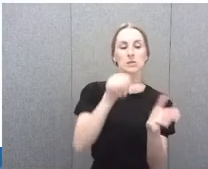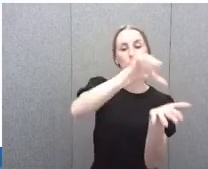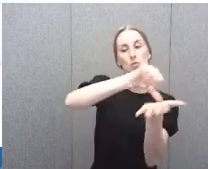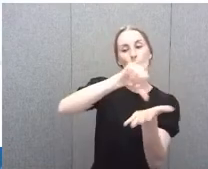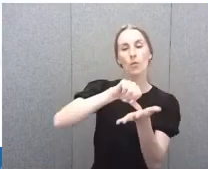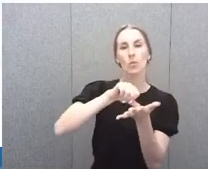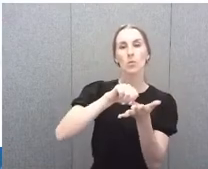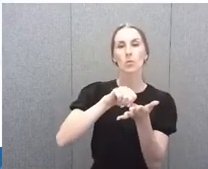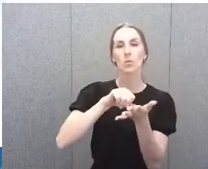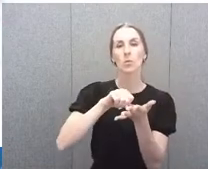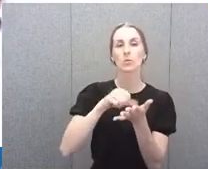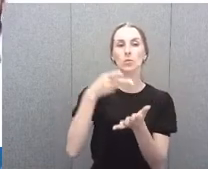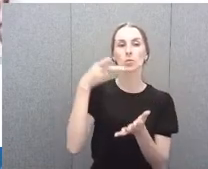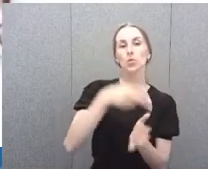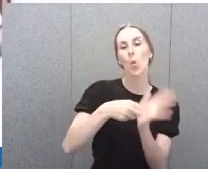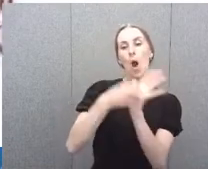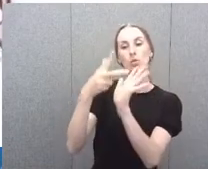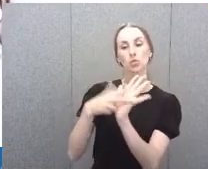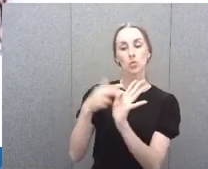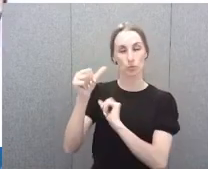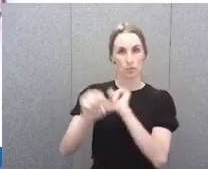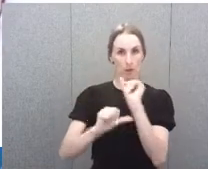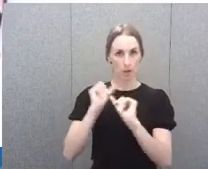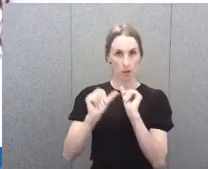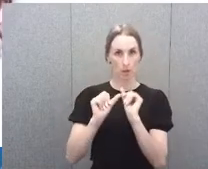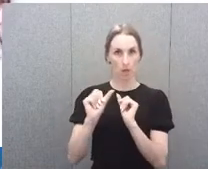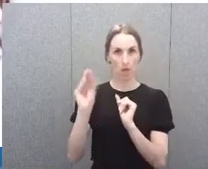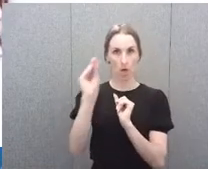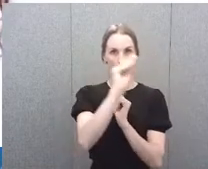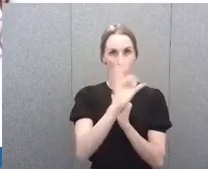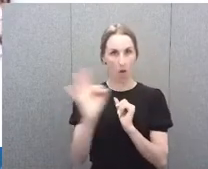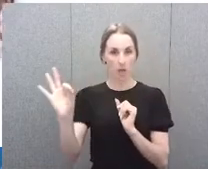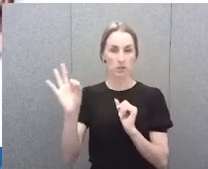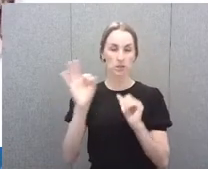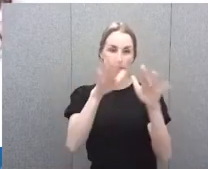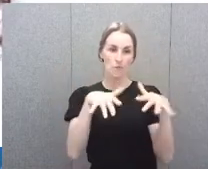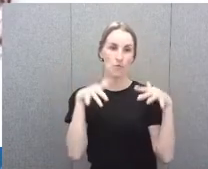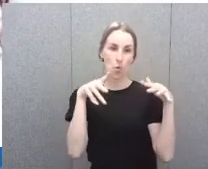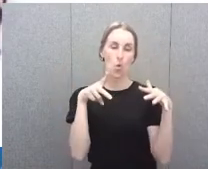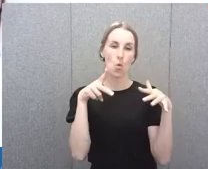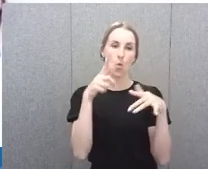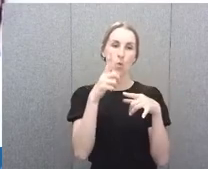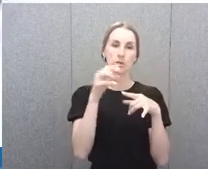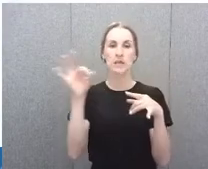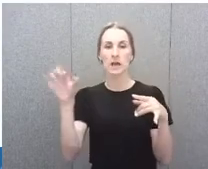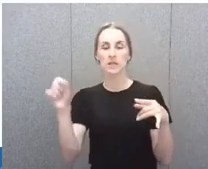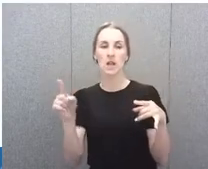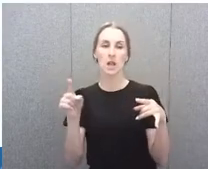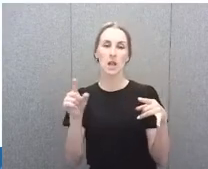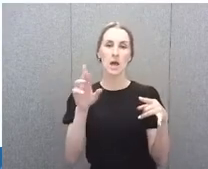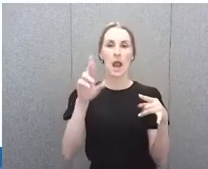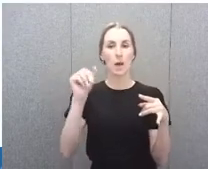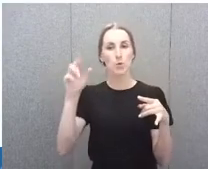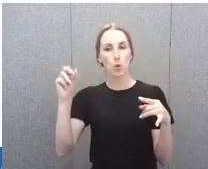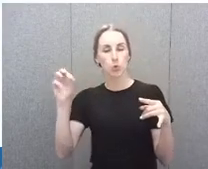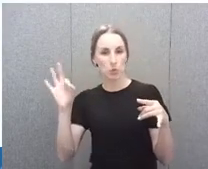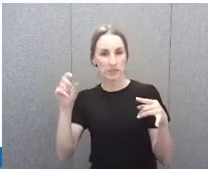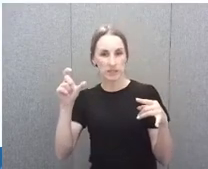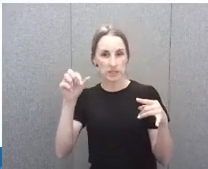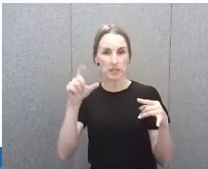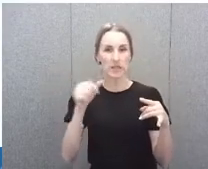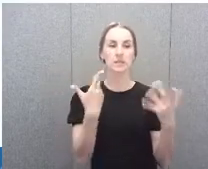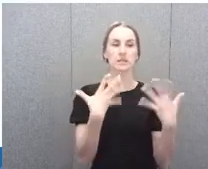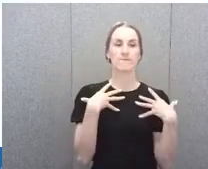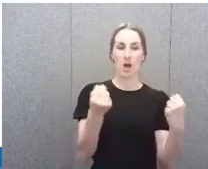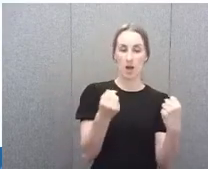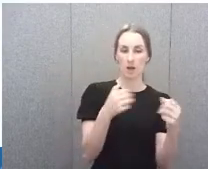уже приближаемся. С 2018 года я работаю на форуме